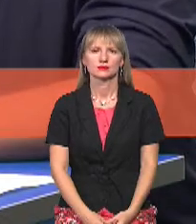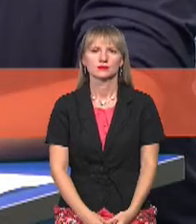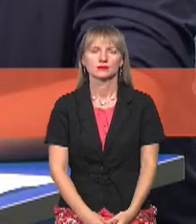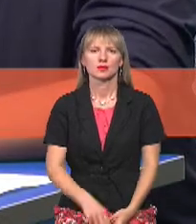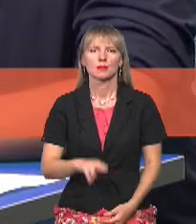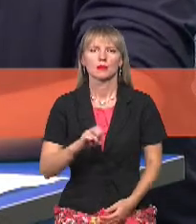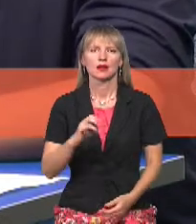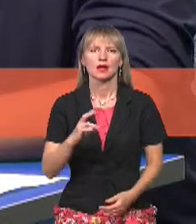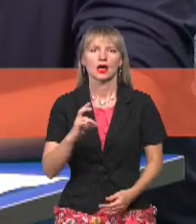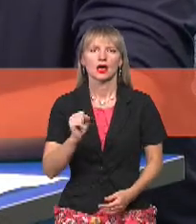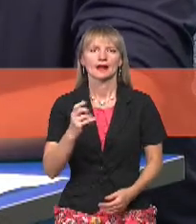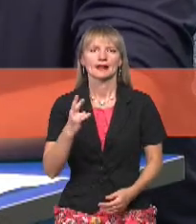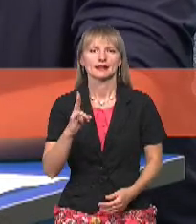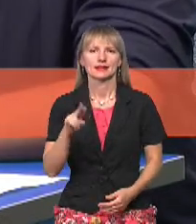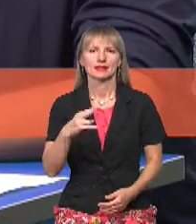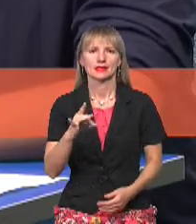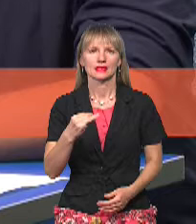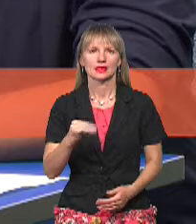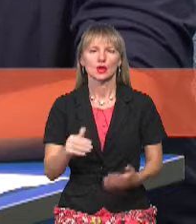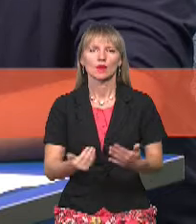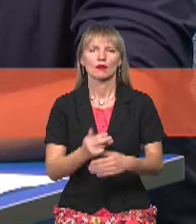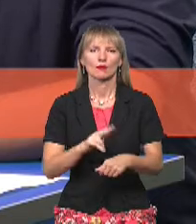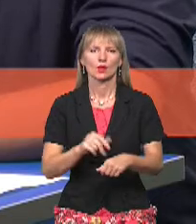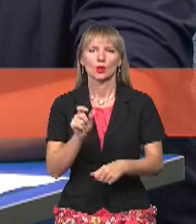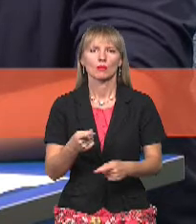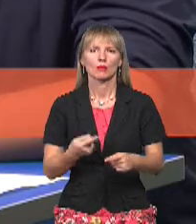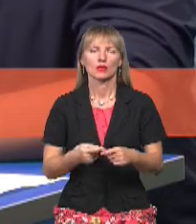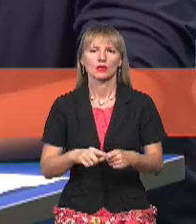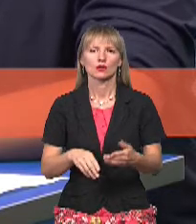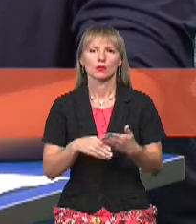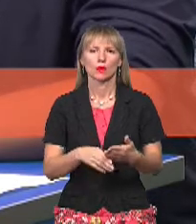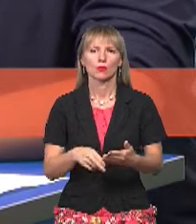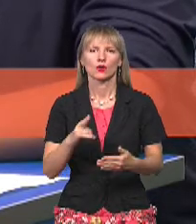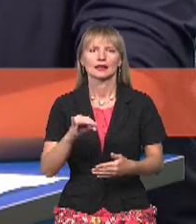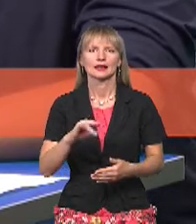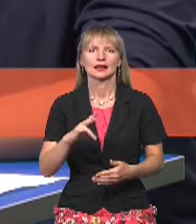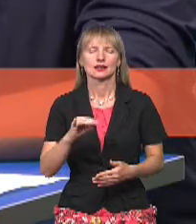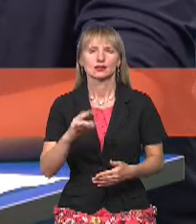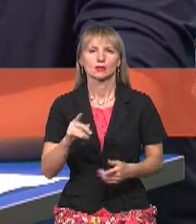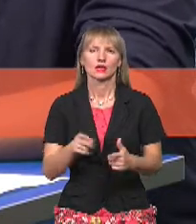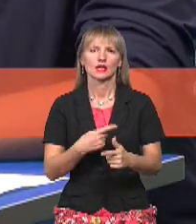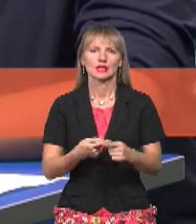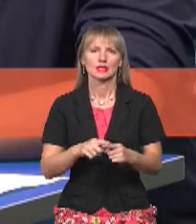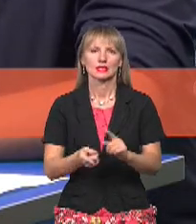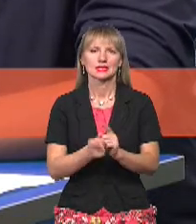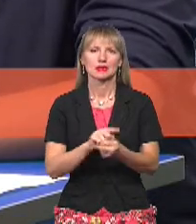Пан Андрію, нові поліцейські громади – це допомога дільничному чи це заміна дільничного?